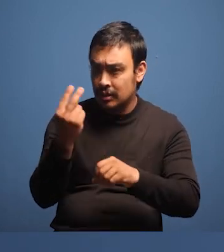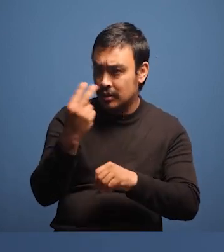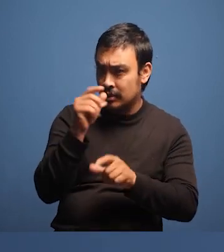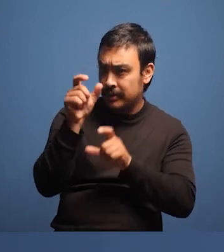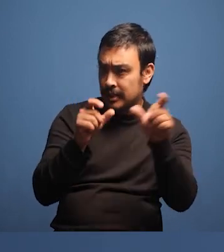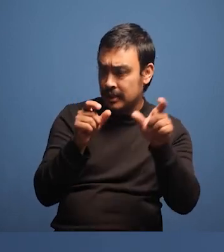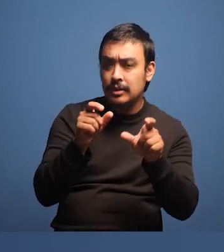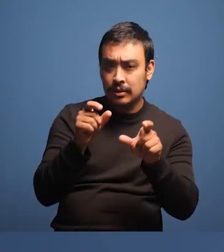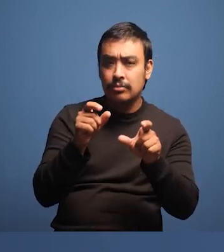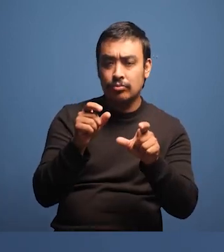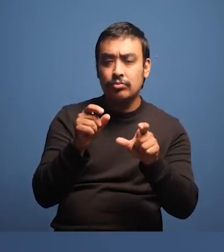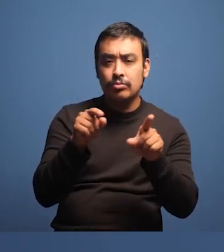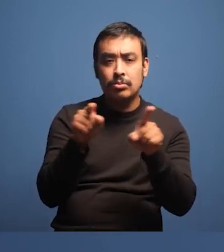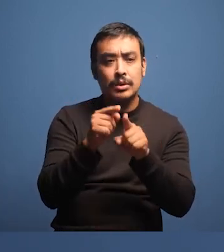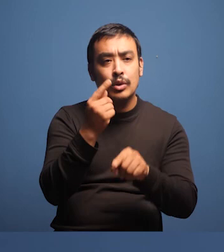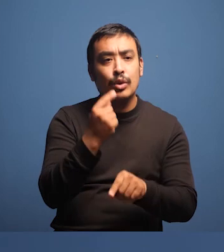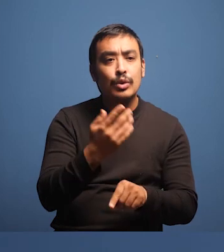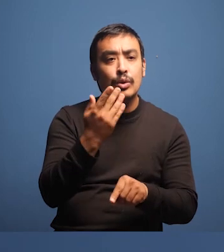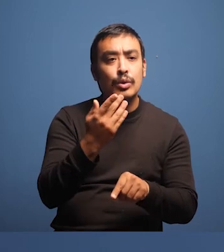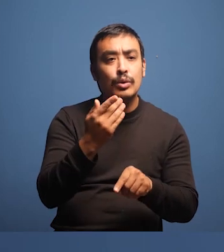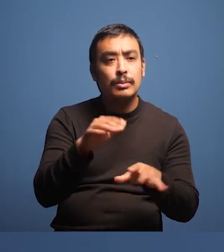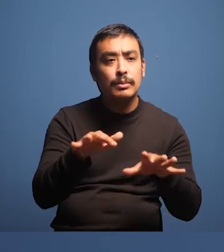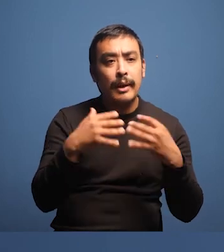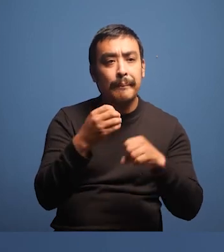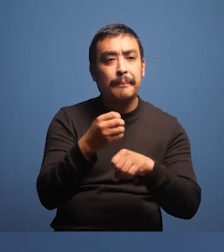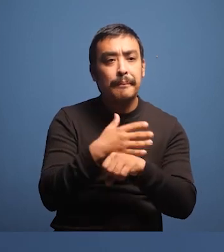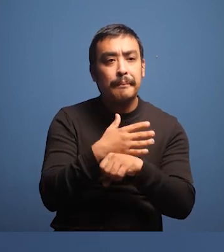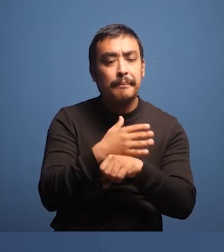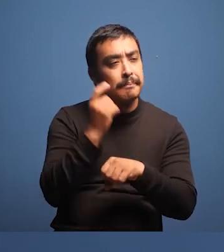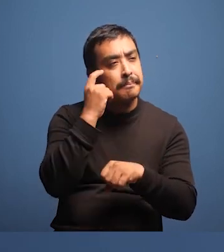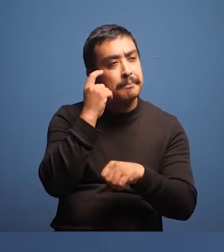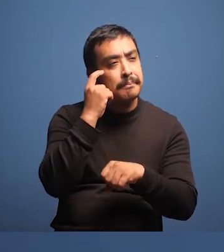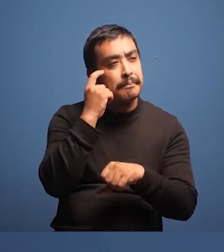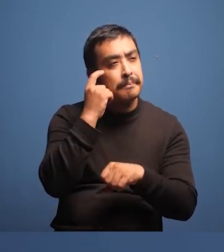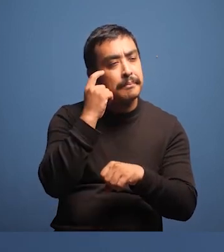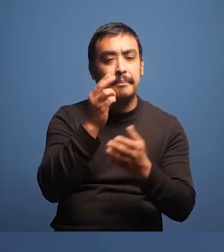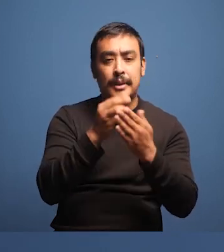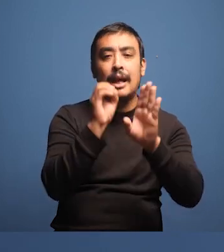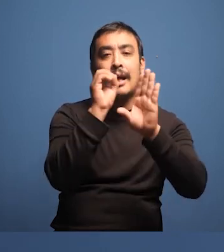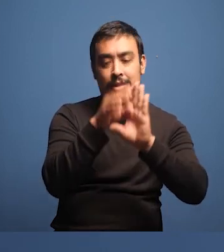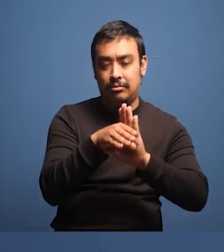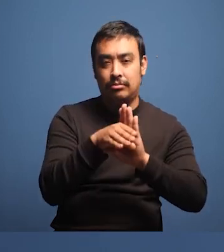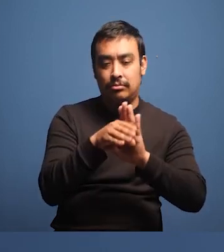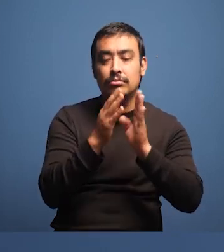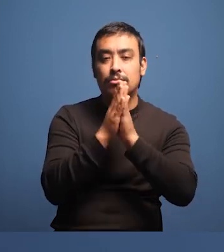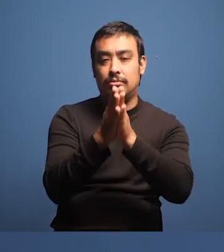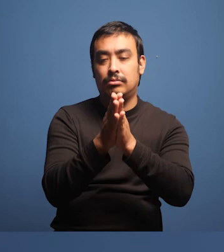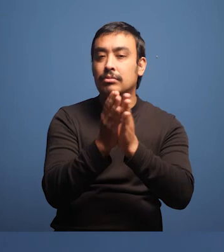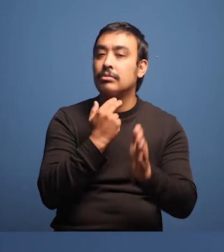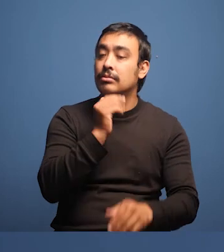अडियन्स टार्गेटेड अडियन्सहरूलाई कस्तो असर हुन्छ भन्ने बारेमा सोचेर बल्ल पोस्ट गर्नको लागि चाहिँ हामीले अनुरोध गर्न चाहे।